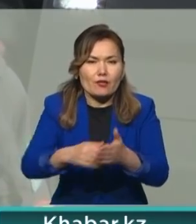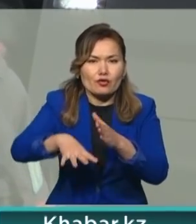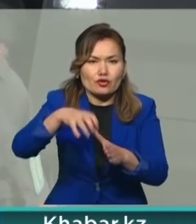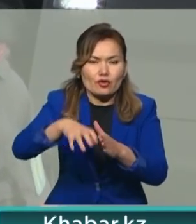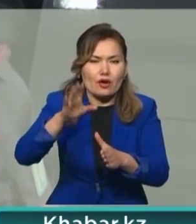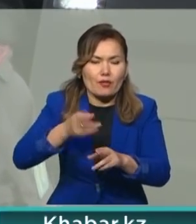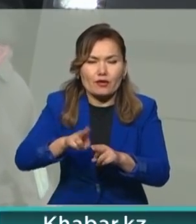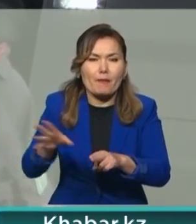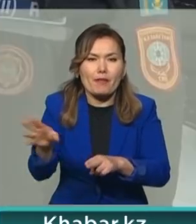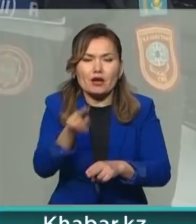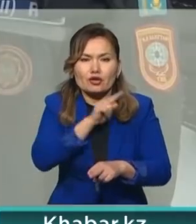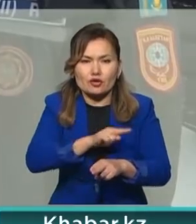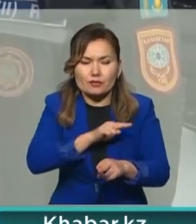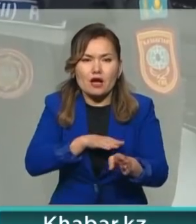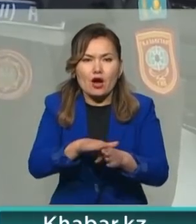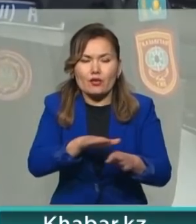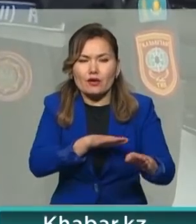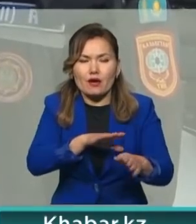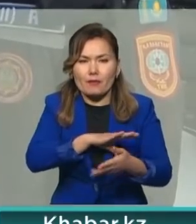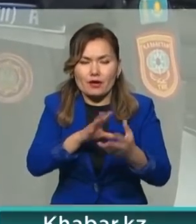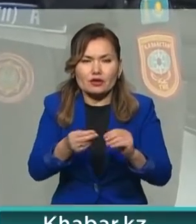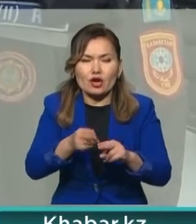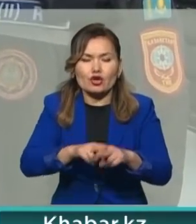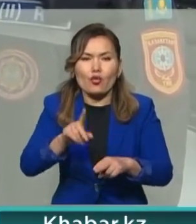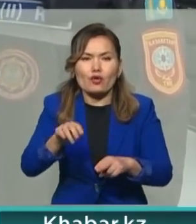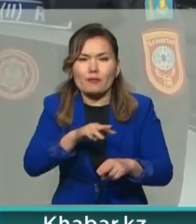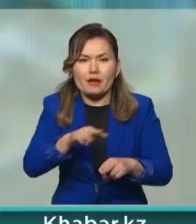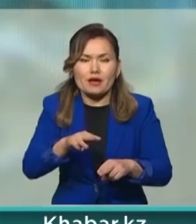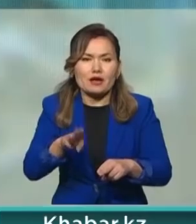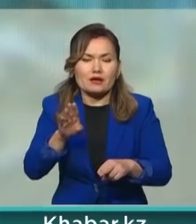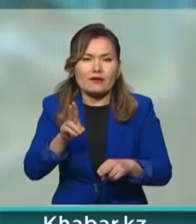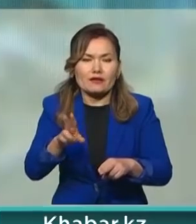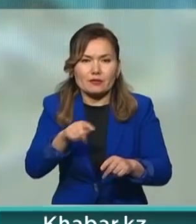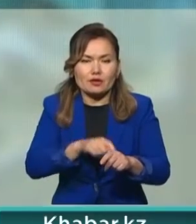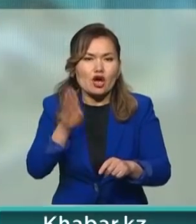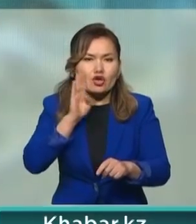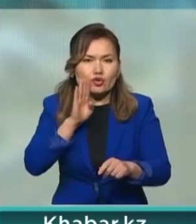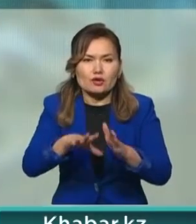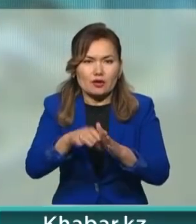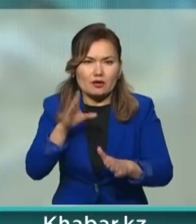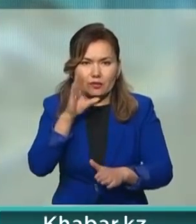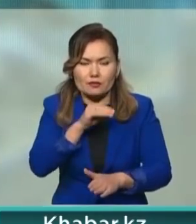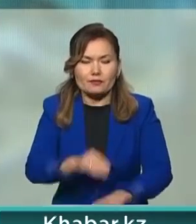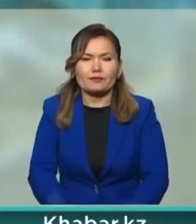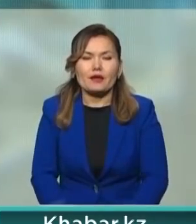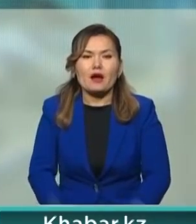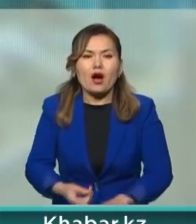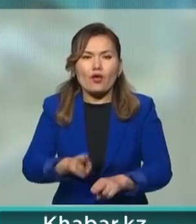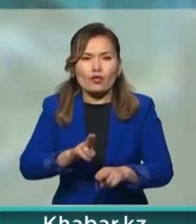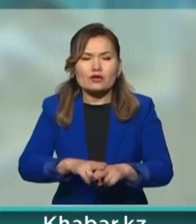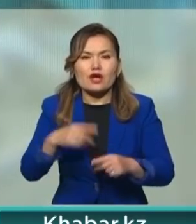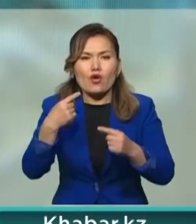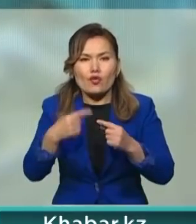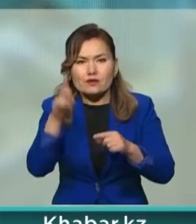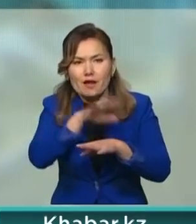да атқарылды. Онда 10 миллиард текше метр су сыяды. Табиғаттың тосын мінезі өзге елдерді